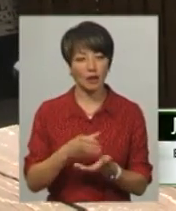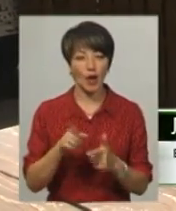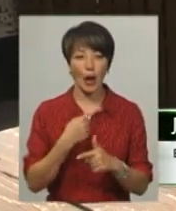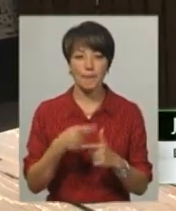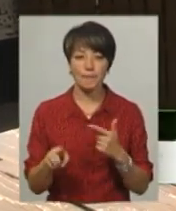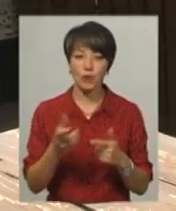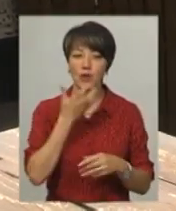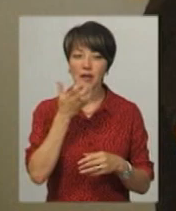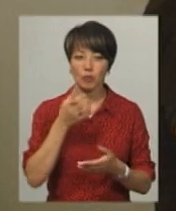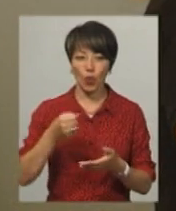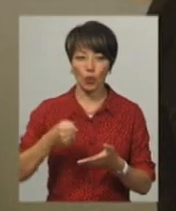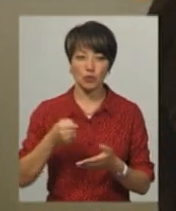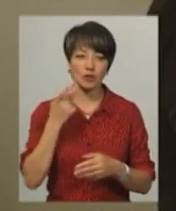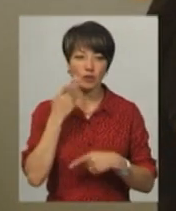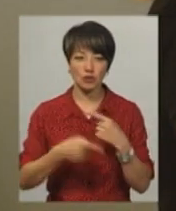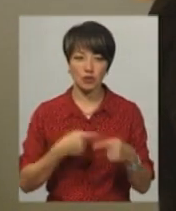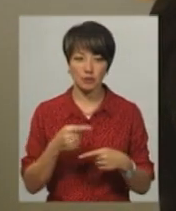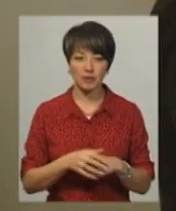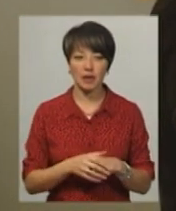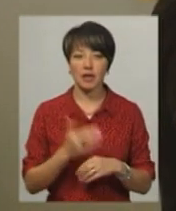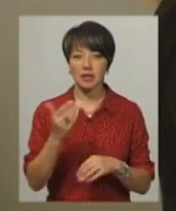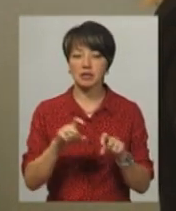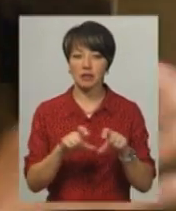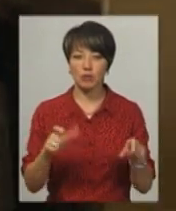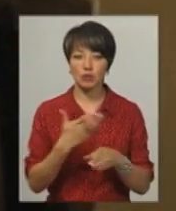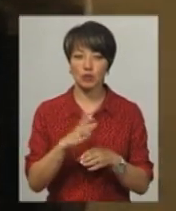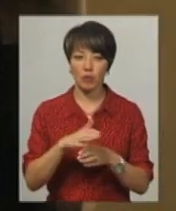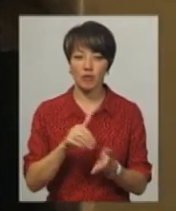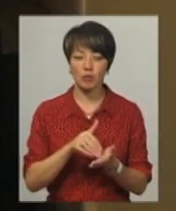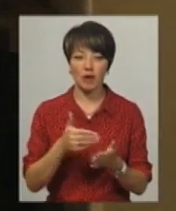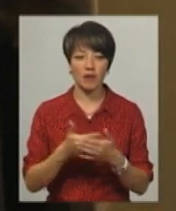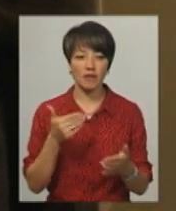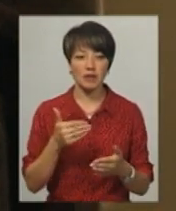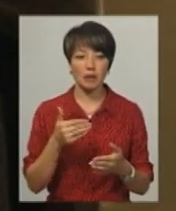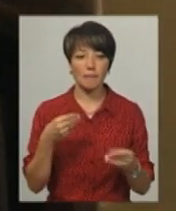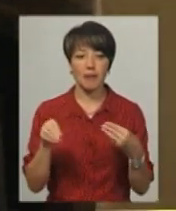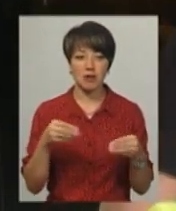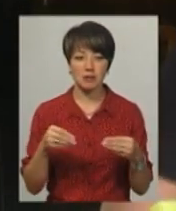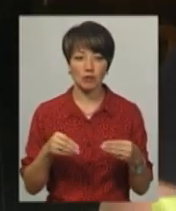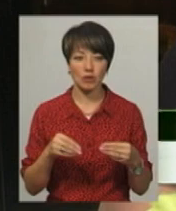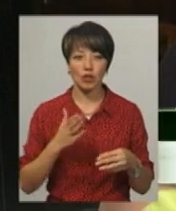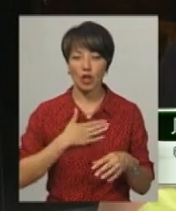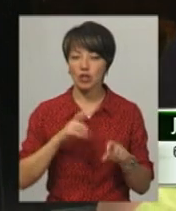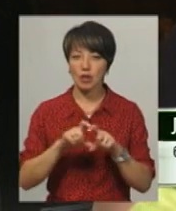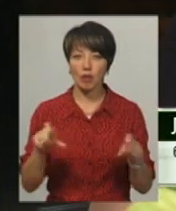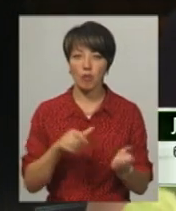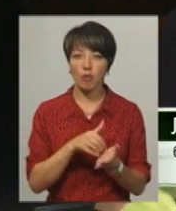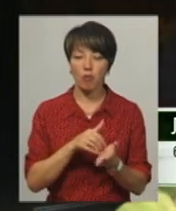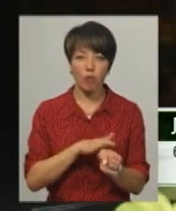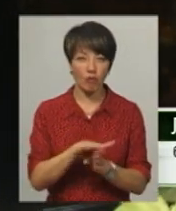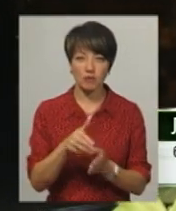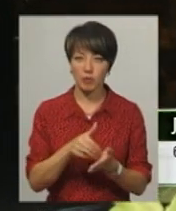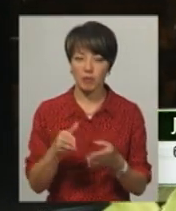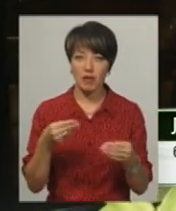з термокружкою завжди. Бариста Ліана каже, її заклад поступово відмовляється від одноразового пластику. Наш заклад повністю відмовляється